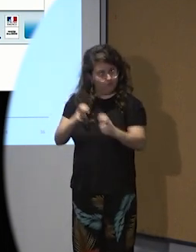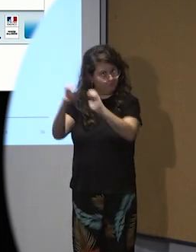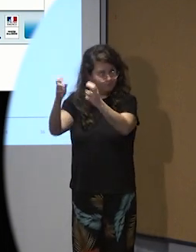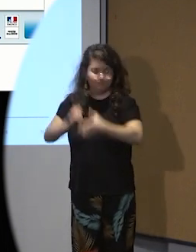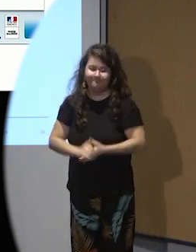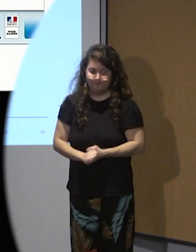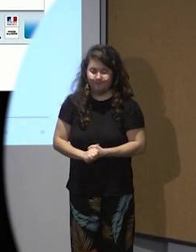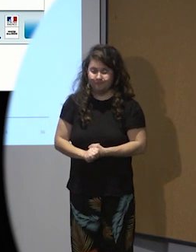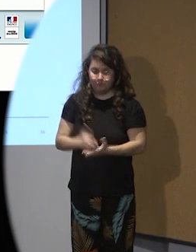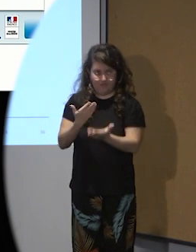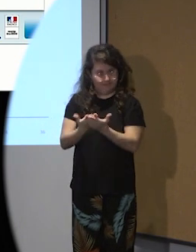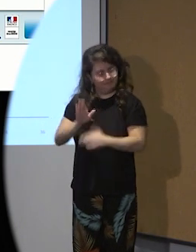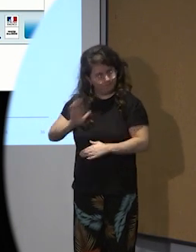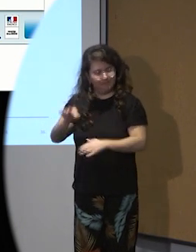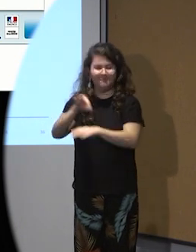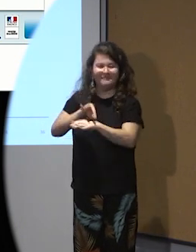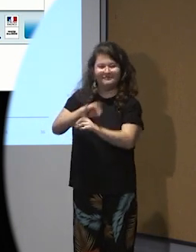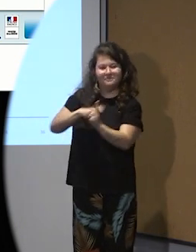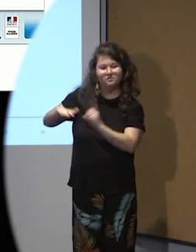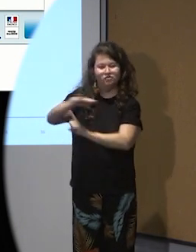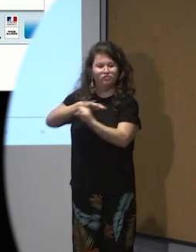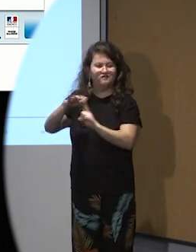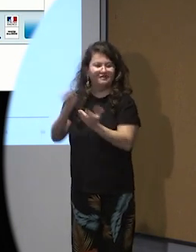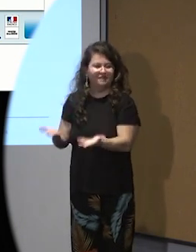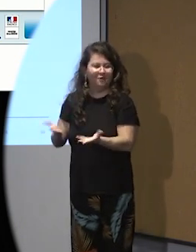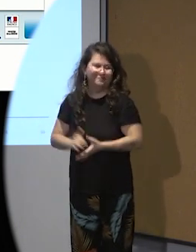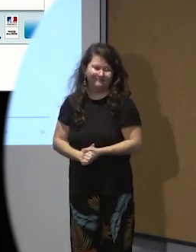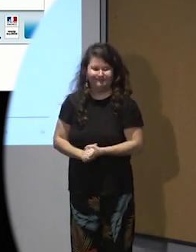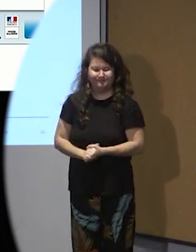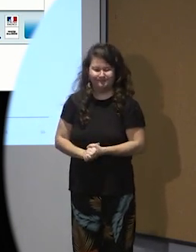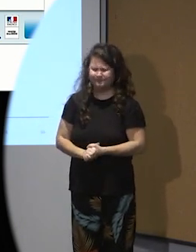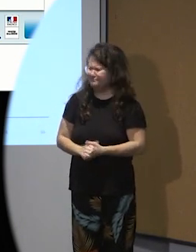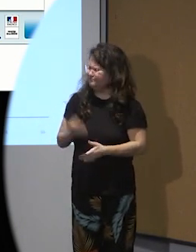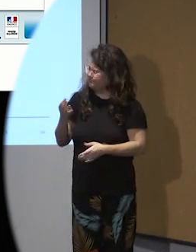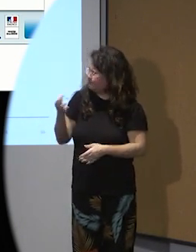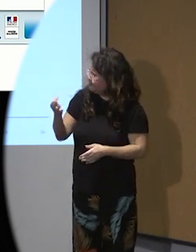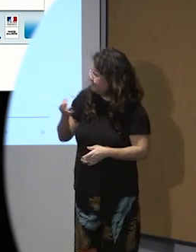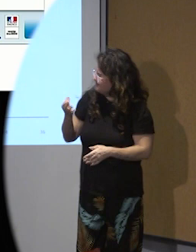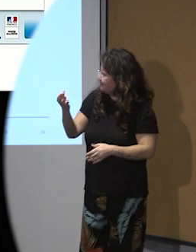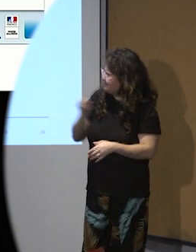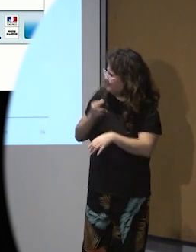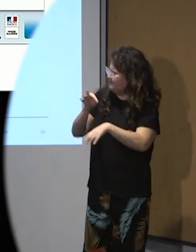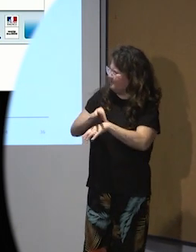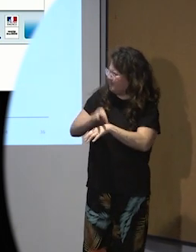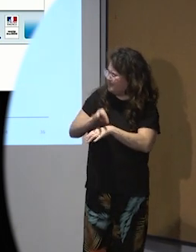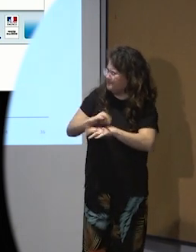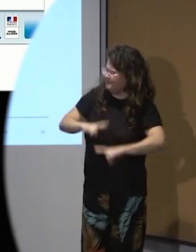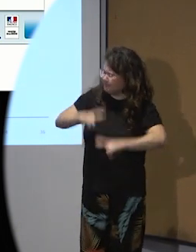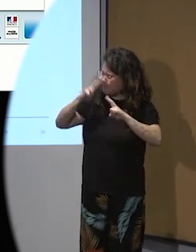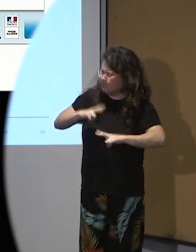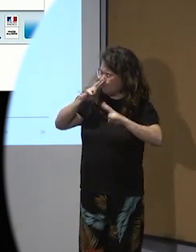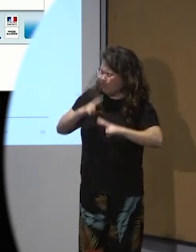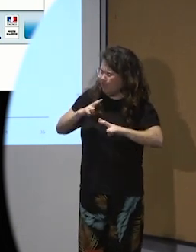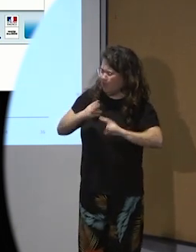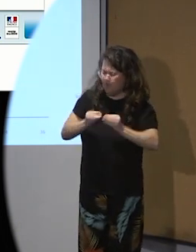Voilà ces maladies de civilisation. Okay. Vous avez aussi parlé des maladies respiratoires chroniques liées à la sédentarité.